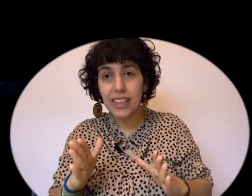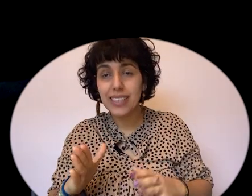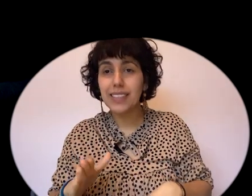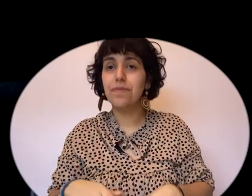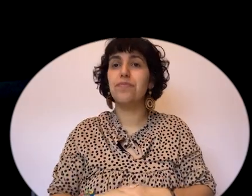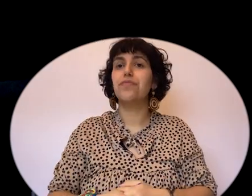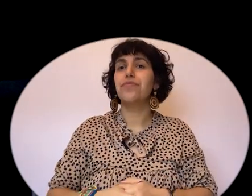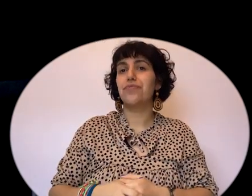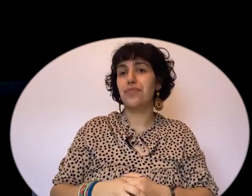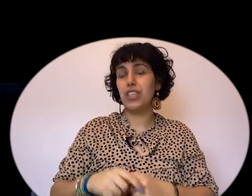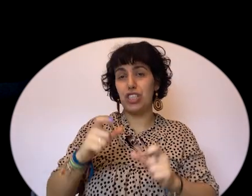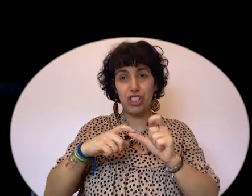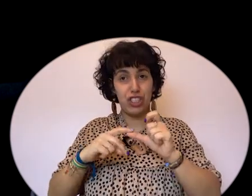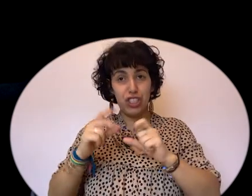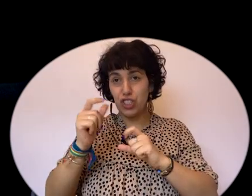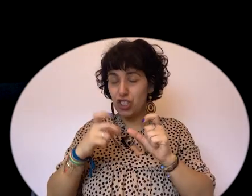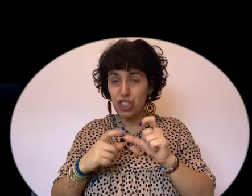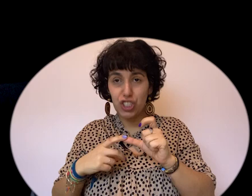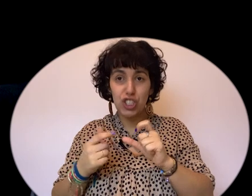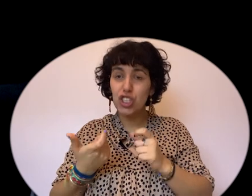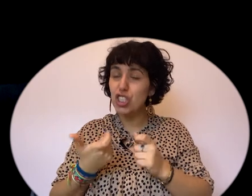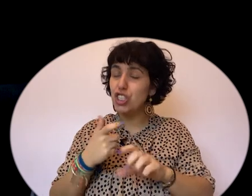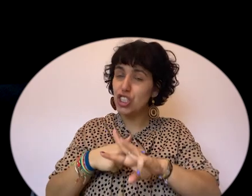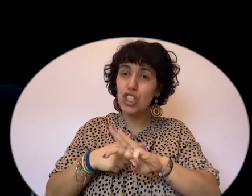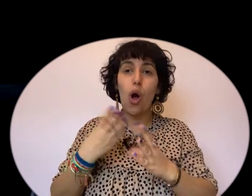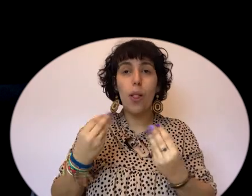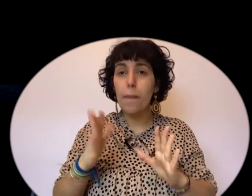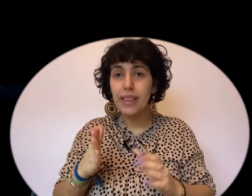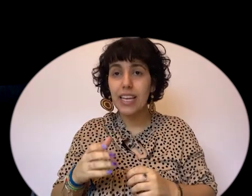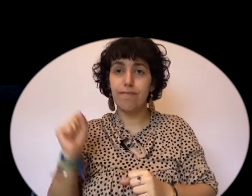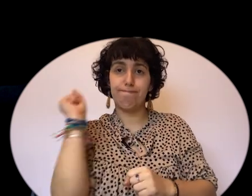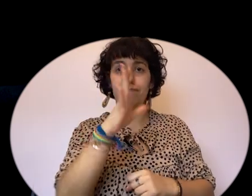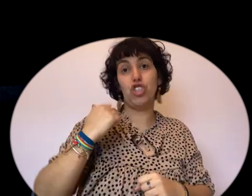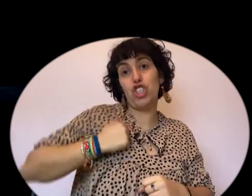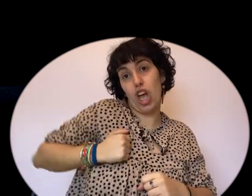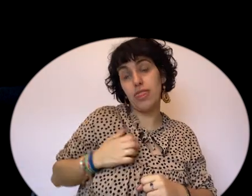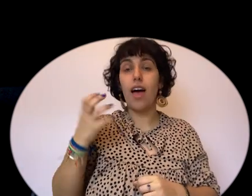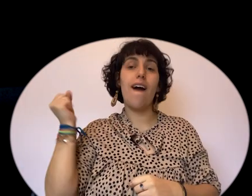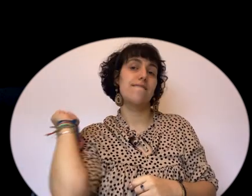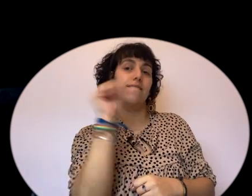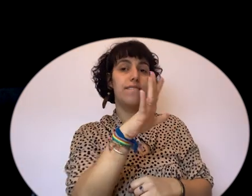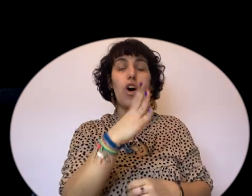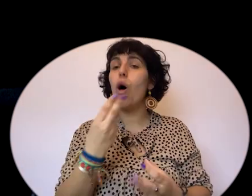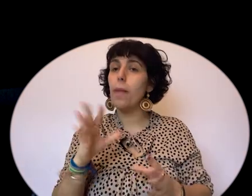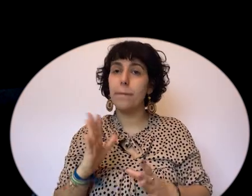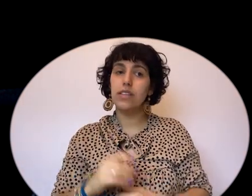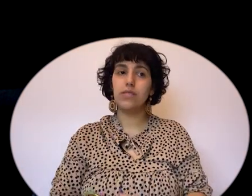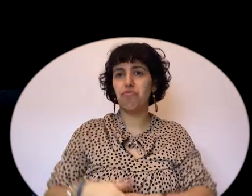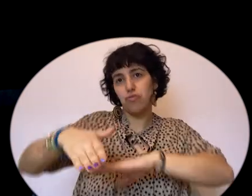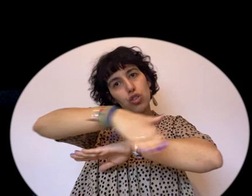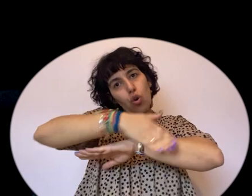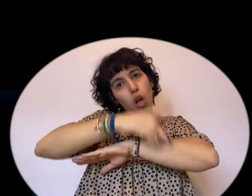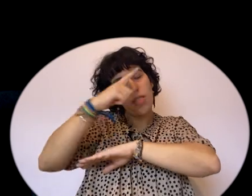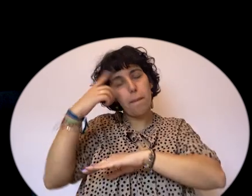olup bittiğine Bir bakmak lazım belki bir taş belki ve soda şişesi bir cafe değilseniz işte belki bir çanta Belki bir